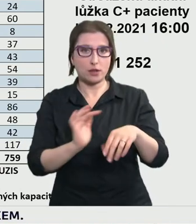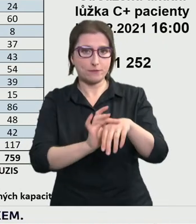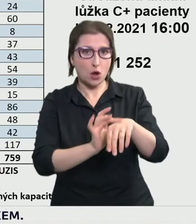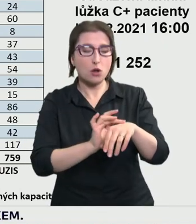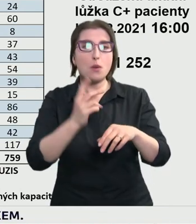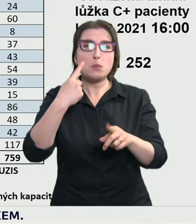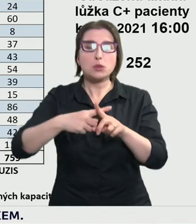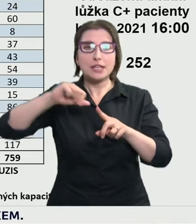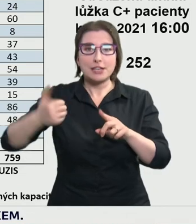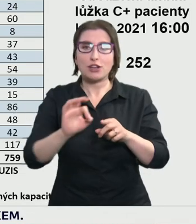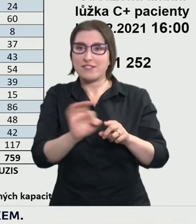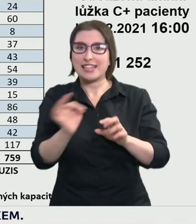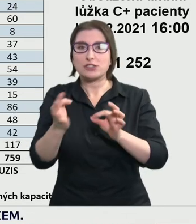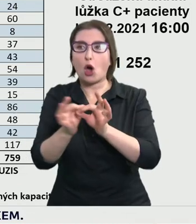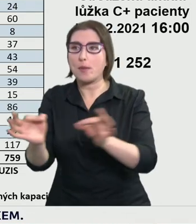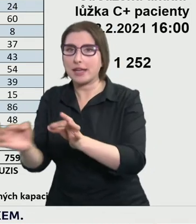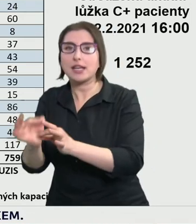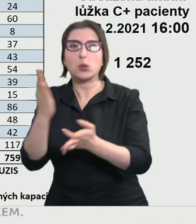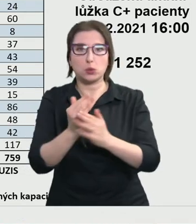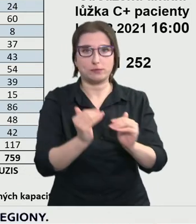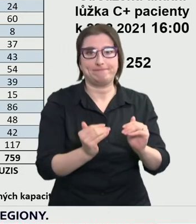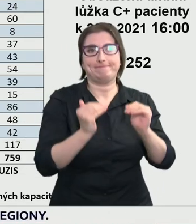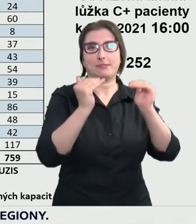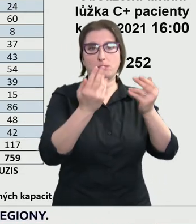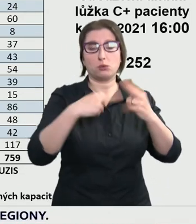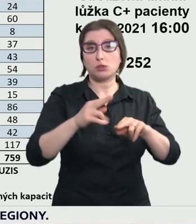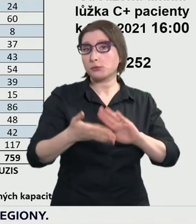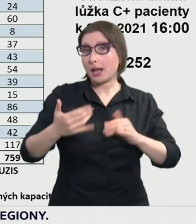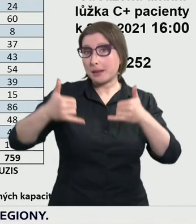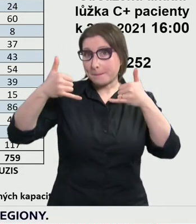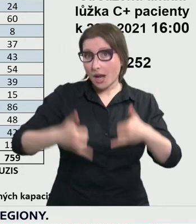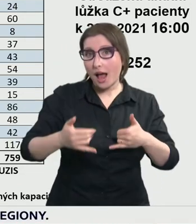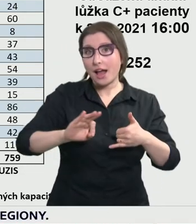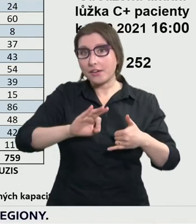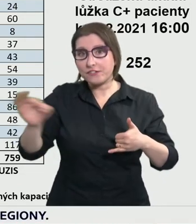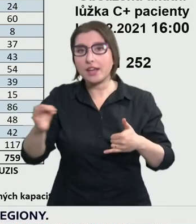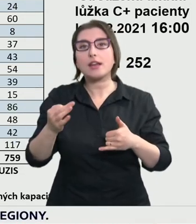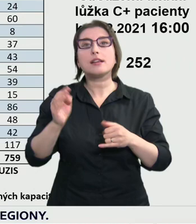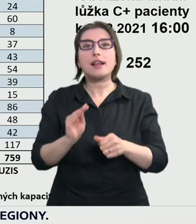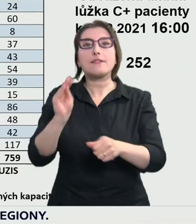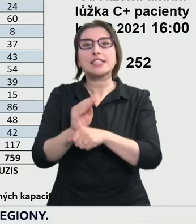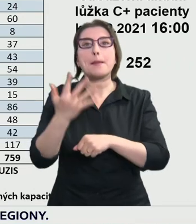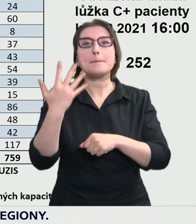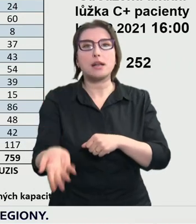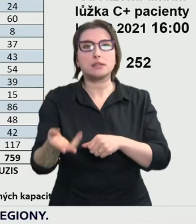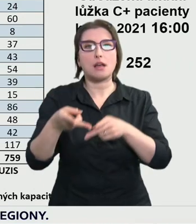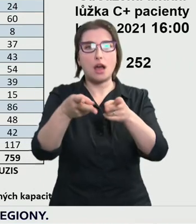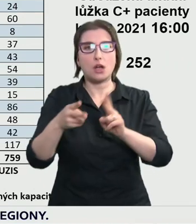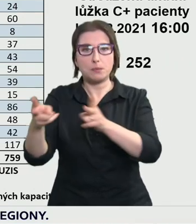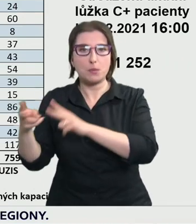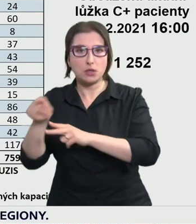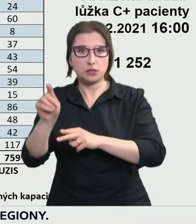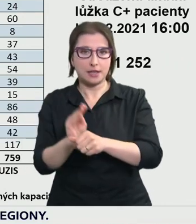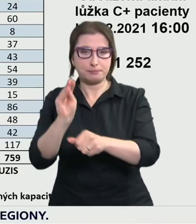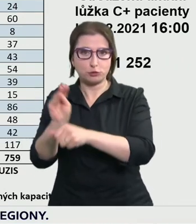způsobem navýšit. Zaznělo tady, že v Praze můžeme kapacitu zvětšit zhruba o 50 lůžek pro tu nejvíce specializovanou péči, to